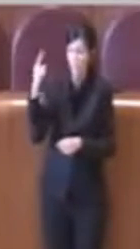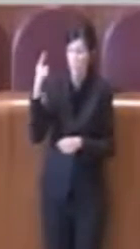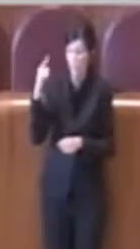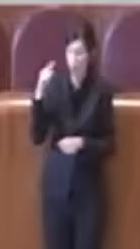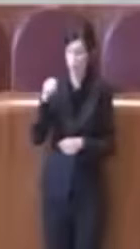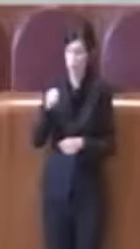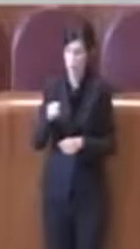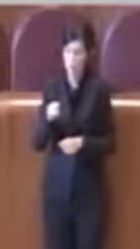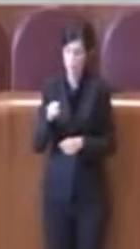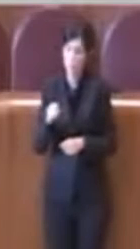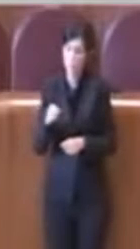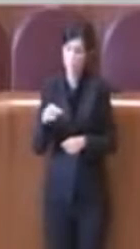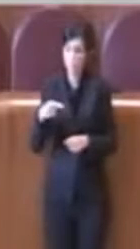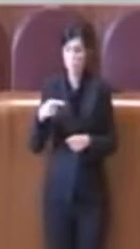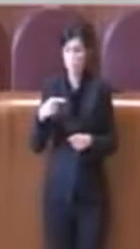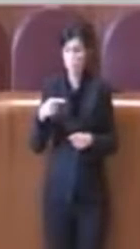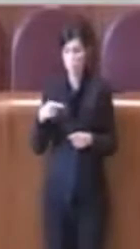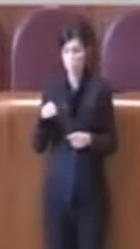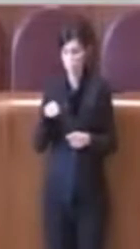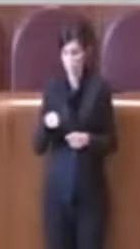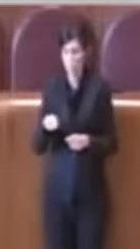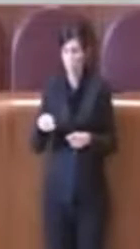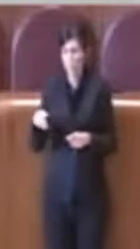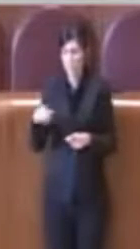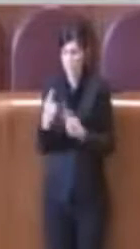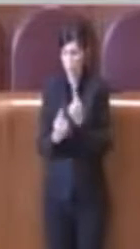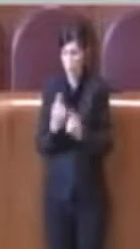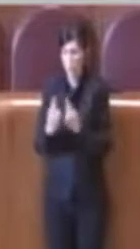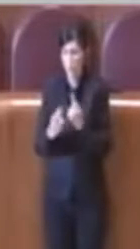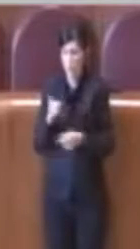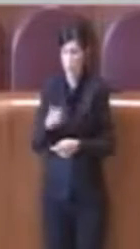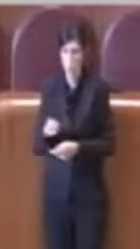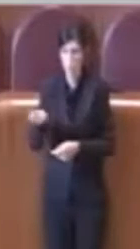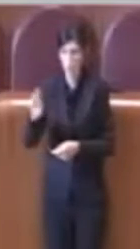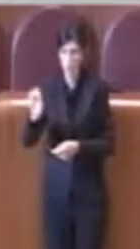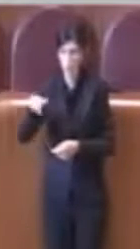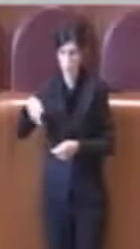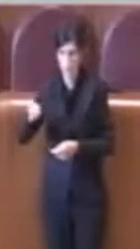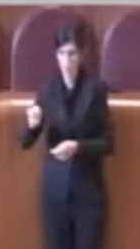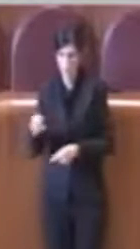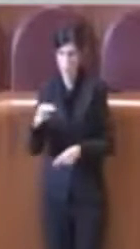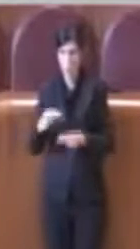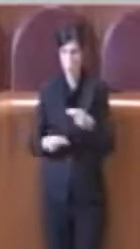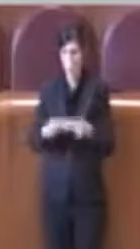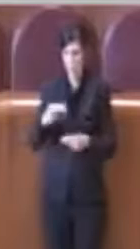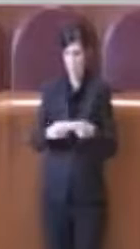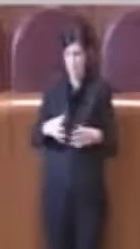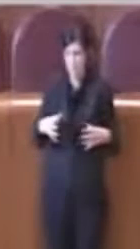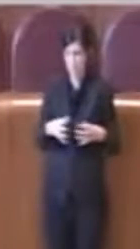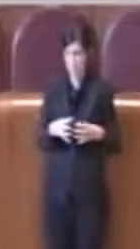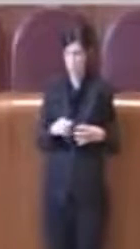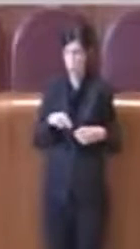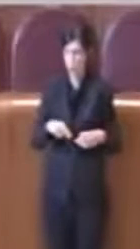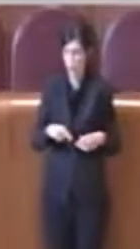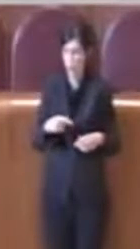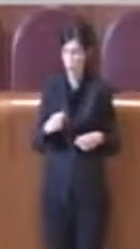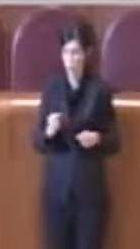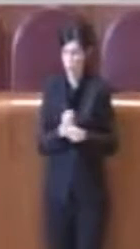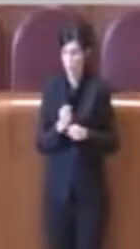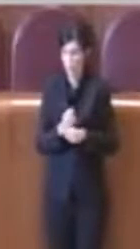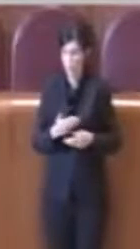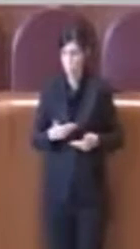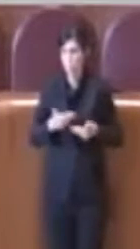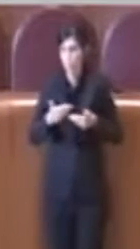solo su questa vicenda di Guido Reni, ma su tante altre che questa amministrazione sta mettendo in campo dal punto di